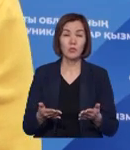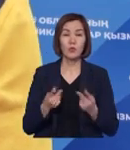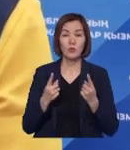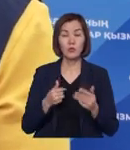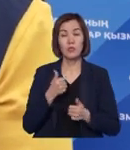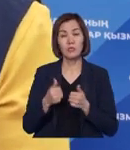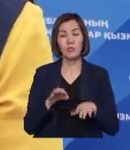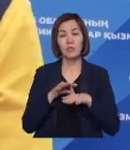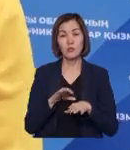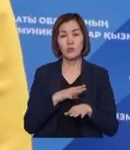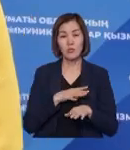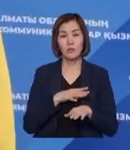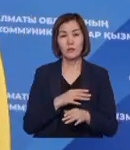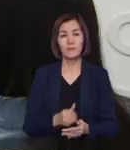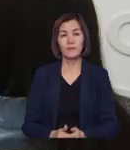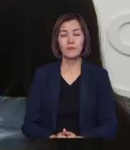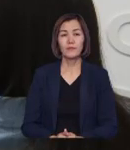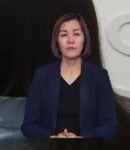байқау өтті.